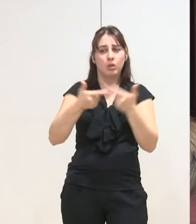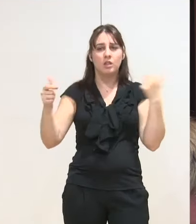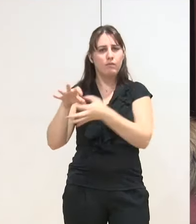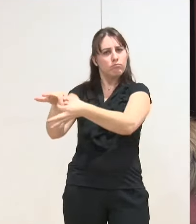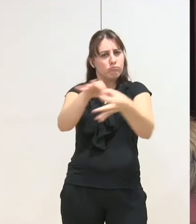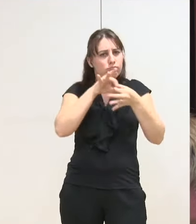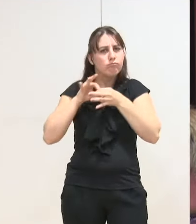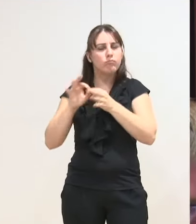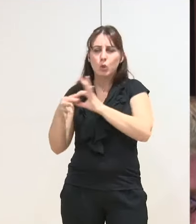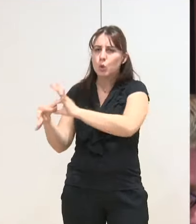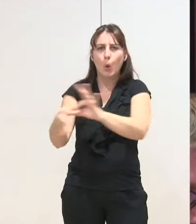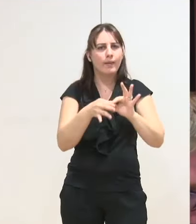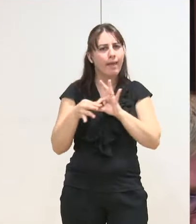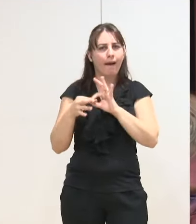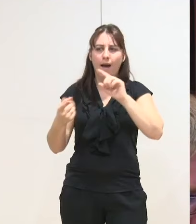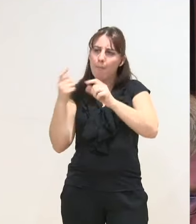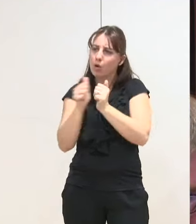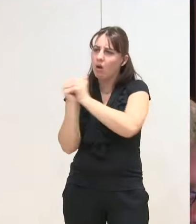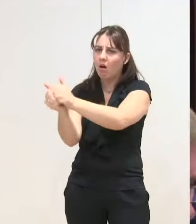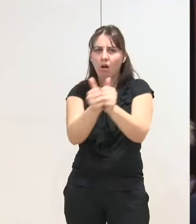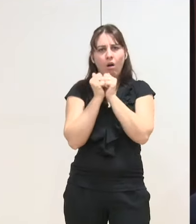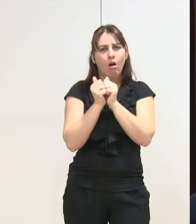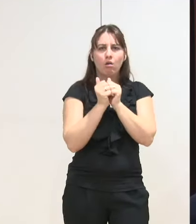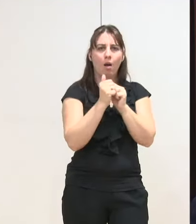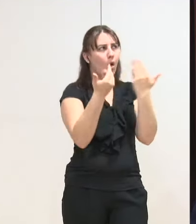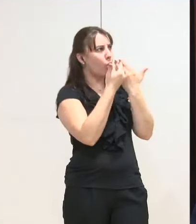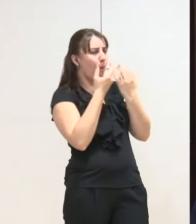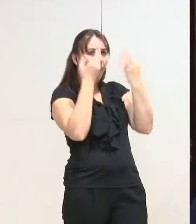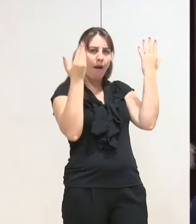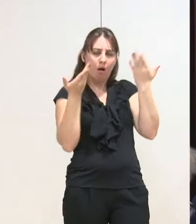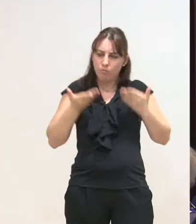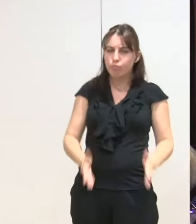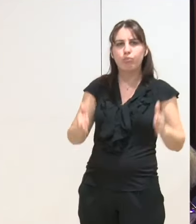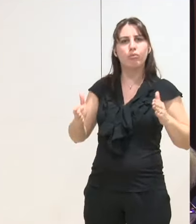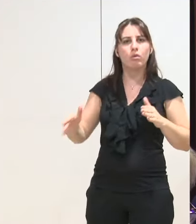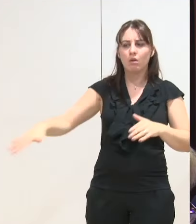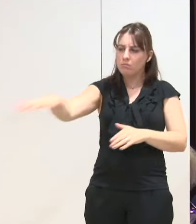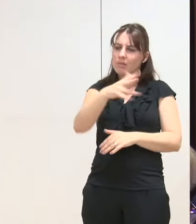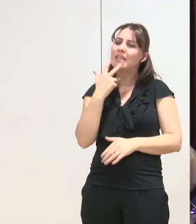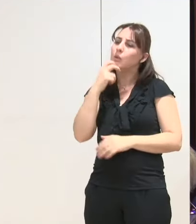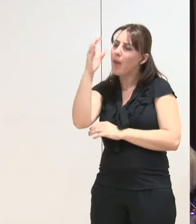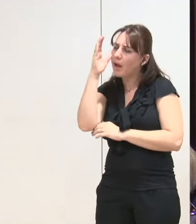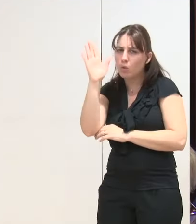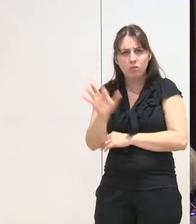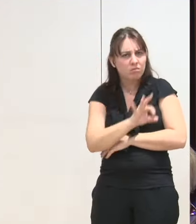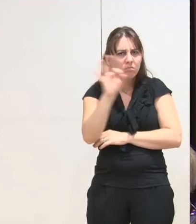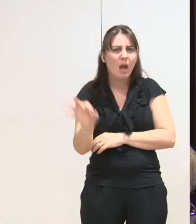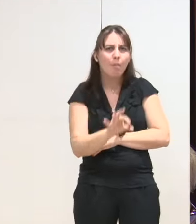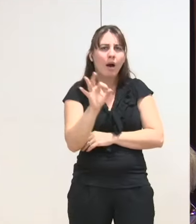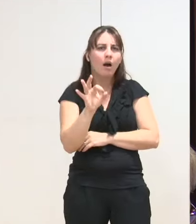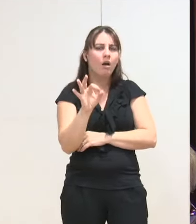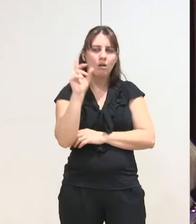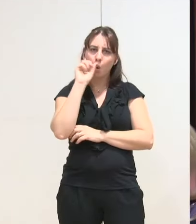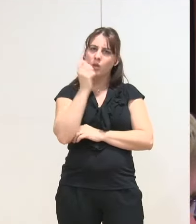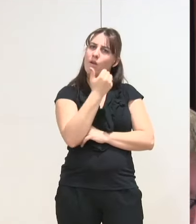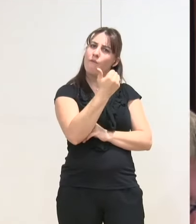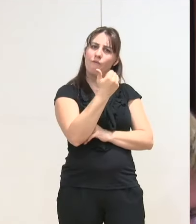à la solidarité et là sans concertation sans de parole citoyenne à entendre il n'est qu'à voir les conditions dans lesquelles vous